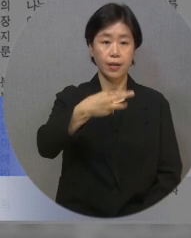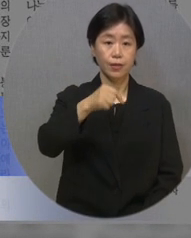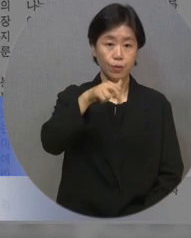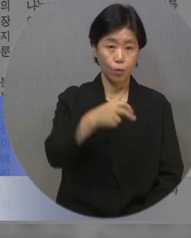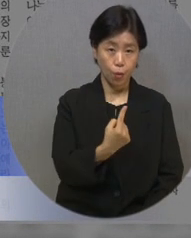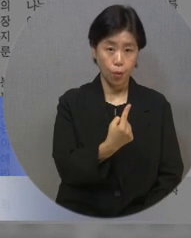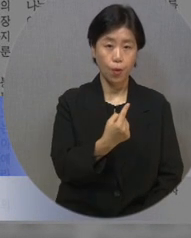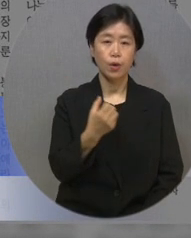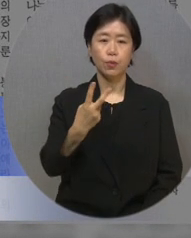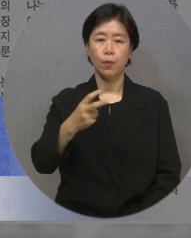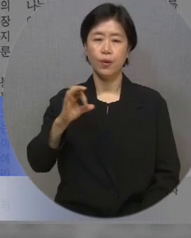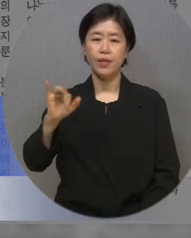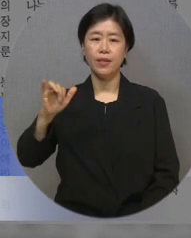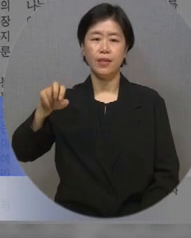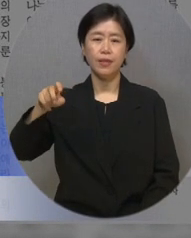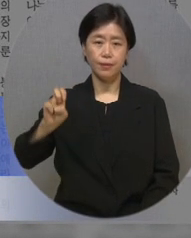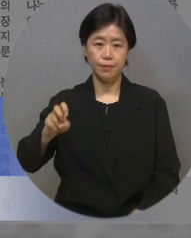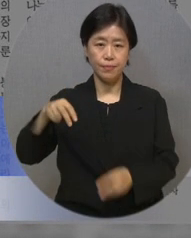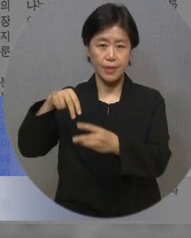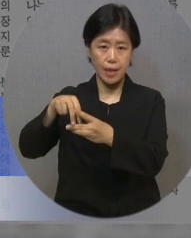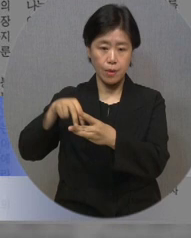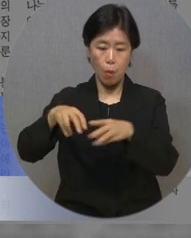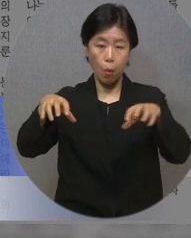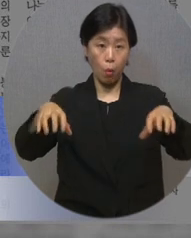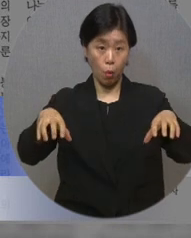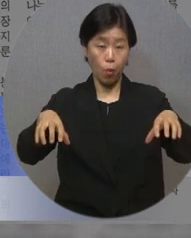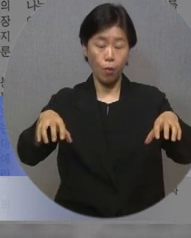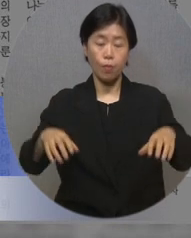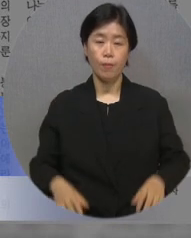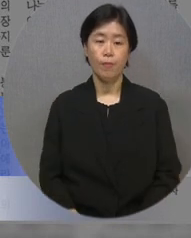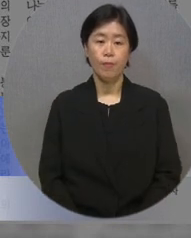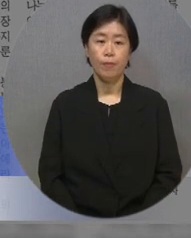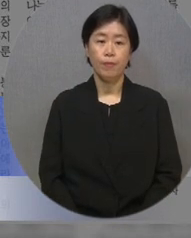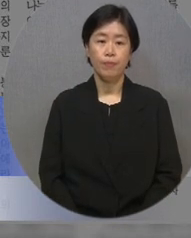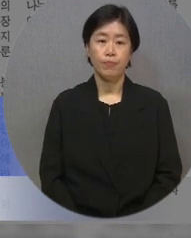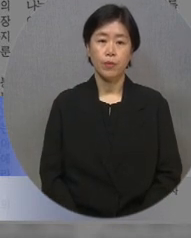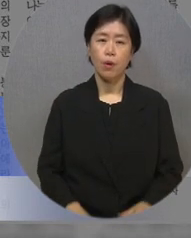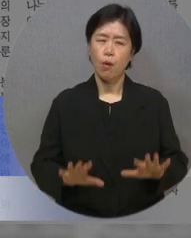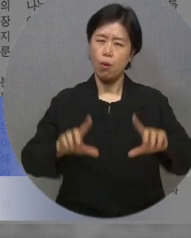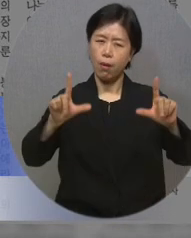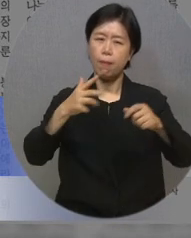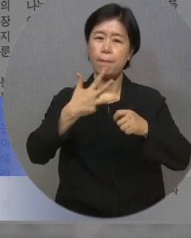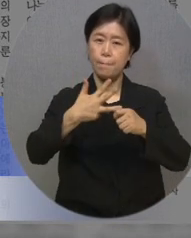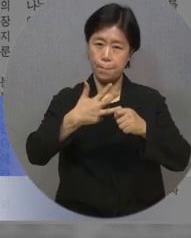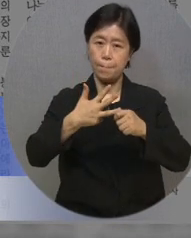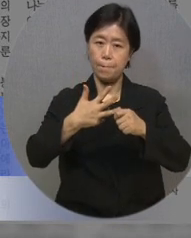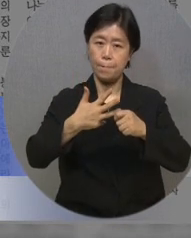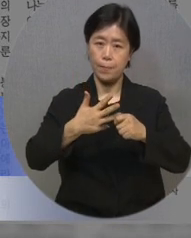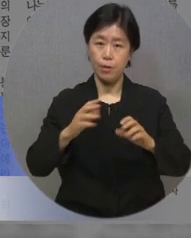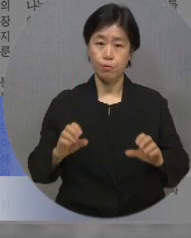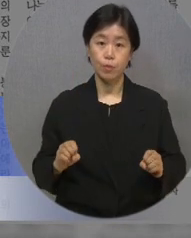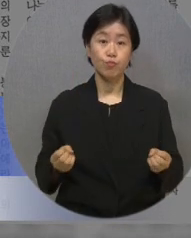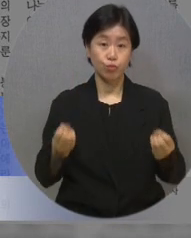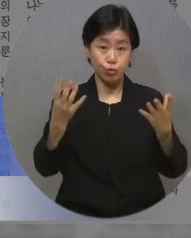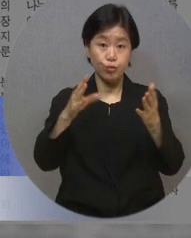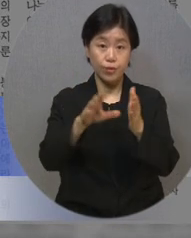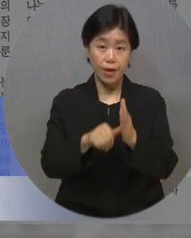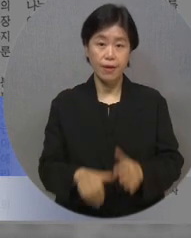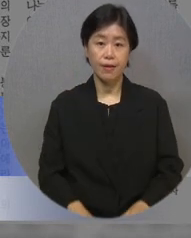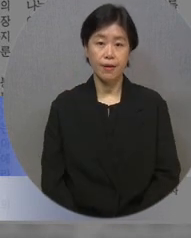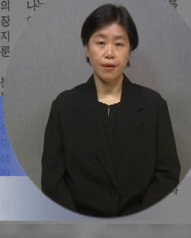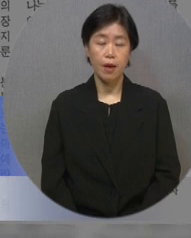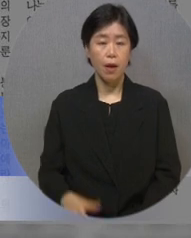예술극장과 이음센터에서 진행될 예정입니다 올해로 8회째를 맞이하는 국제 무용제는 국내외